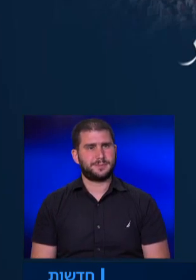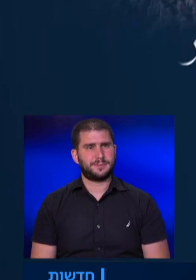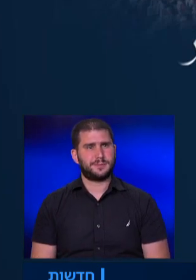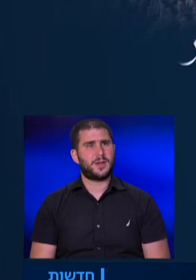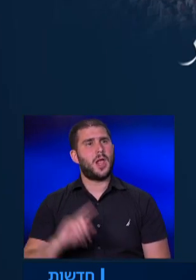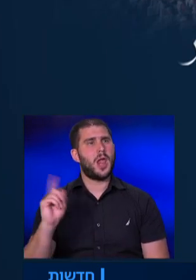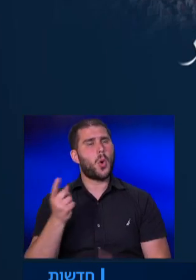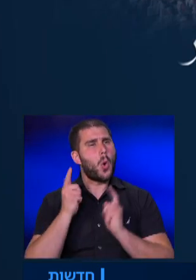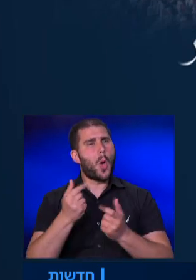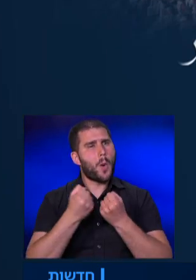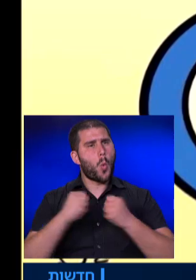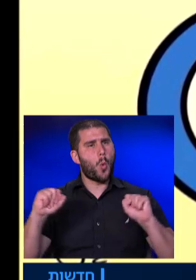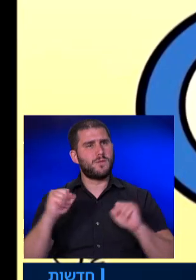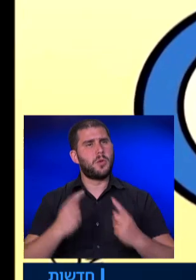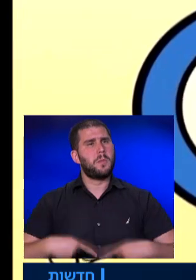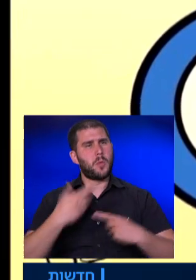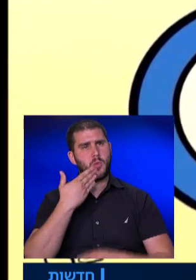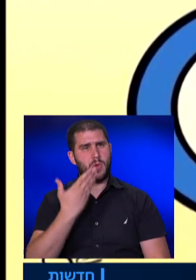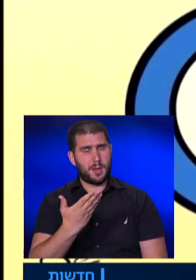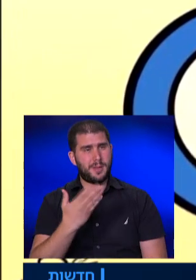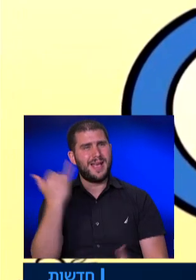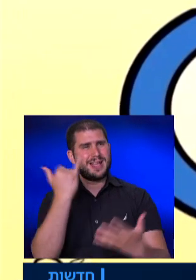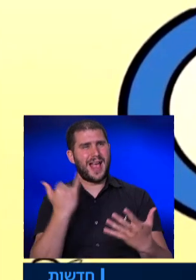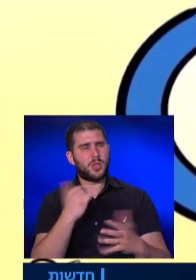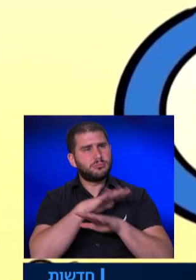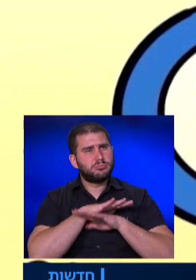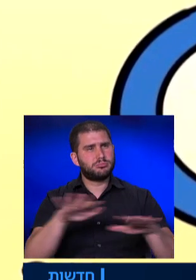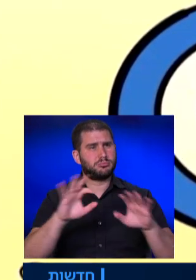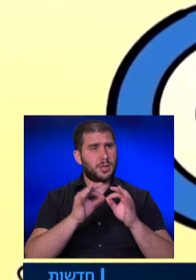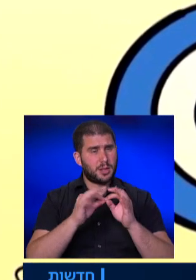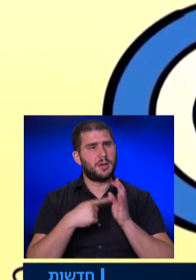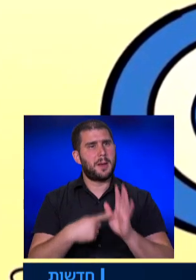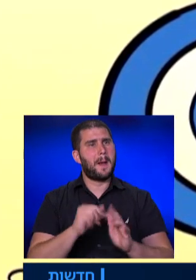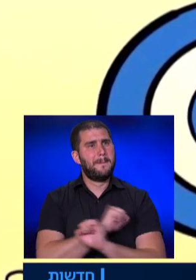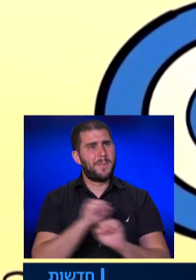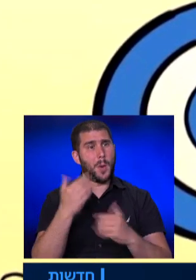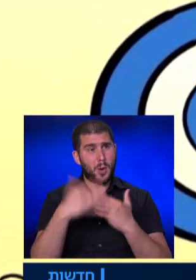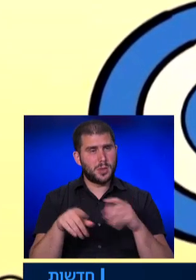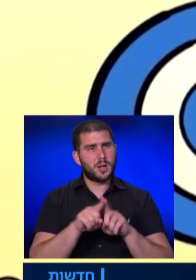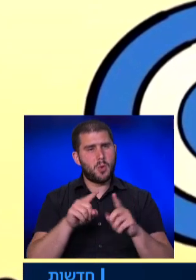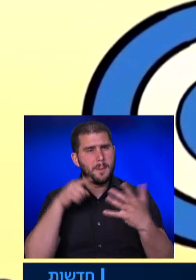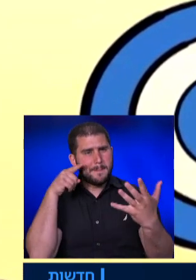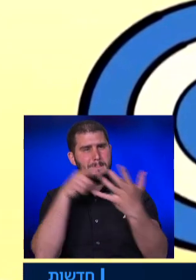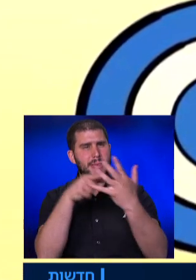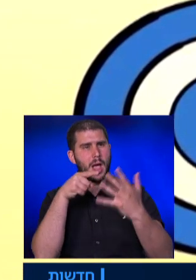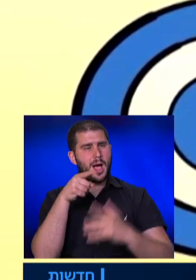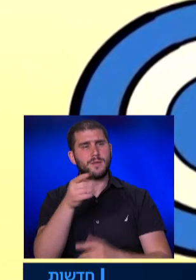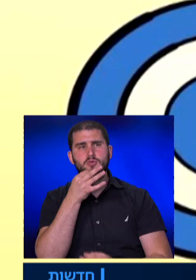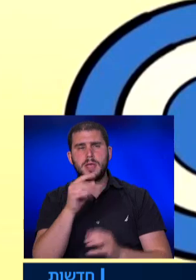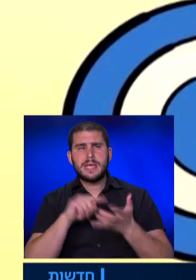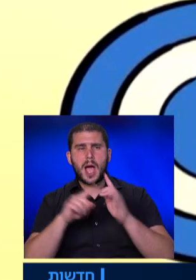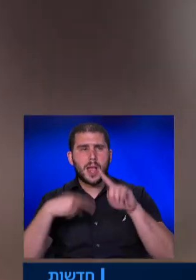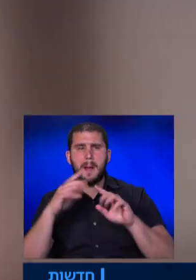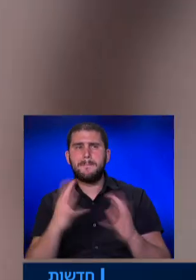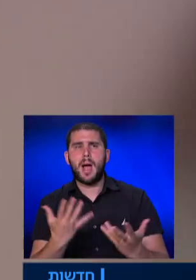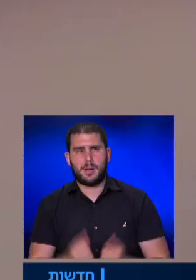لكل الاحرار في يوم القدس كاريكاتورا شنفوتس برشت تيجا ات البيغوين الاخرونين كلوح مترا وشالا ما يعد